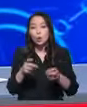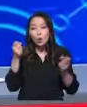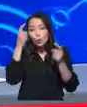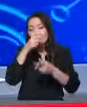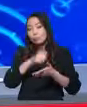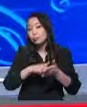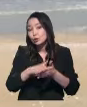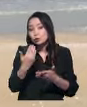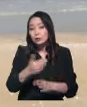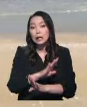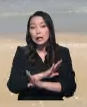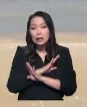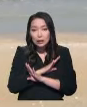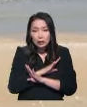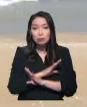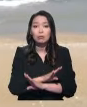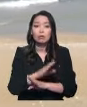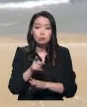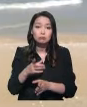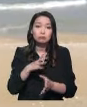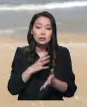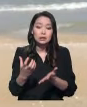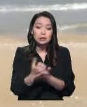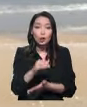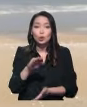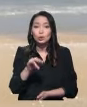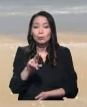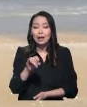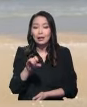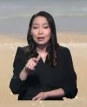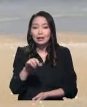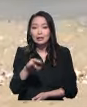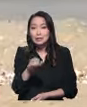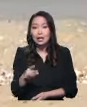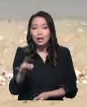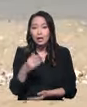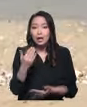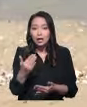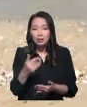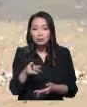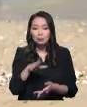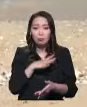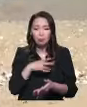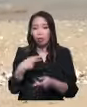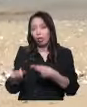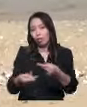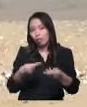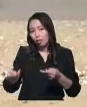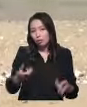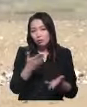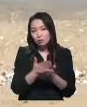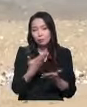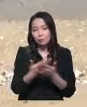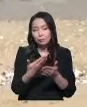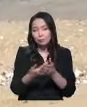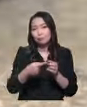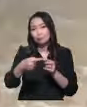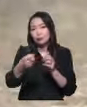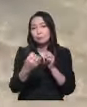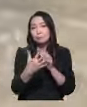причин их гибели. Туши снова были найдены в Тупкараганском районе. Млекопитающие были разброшены на побережье протяженностью около